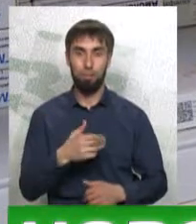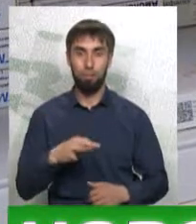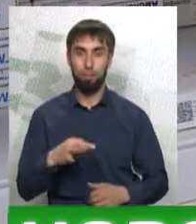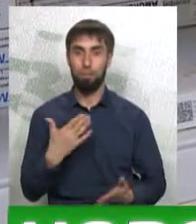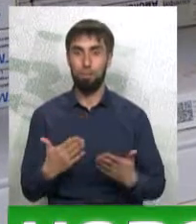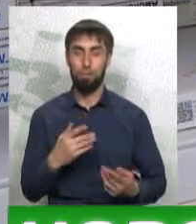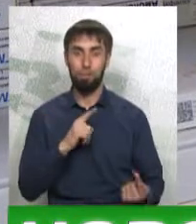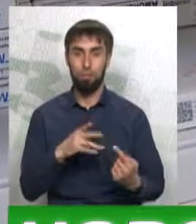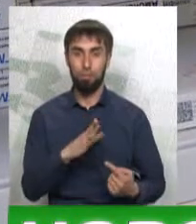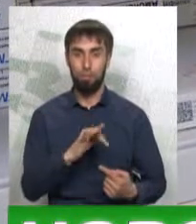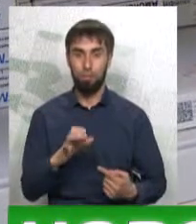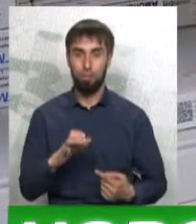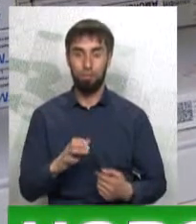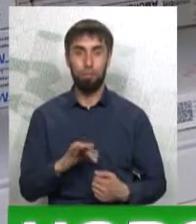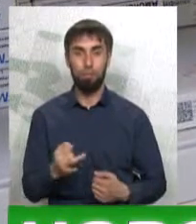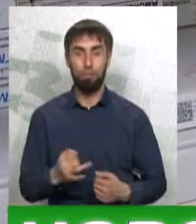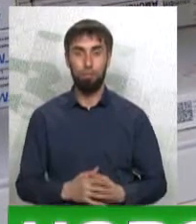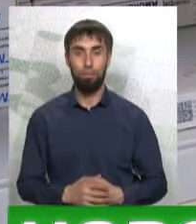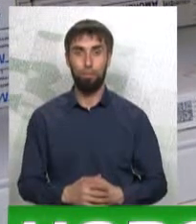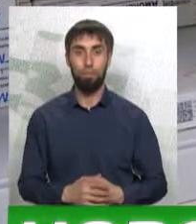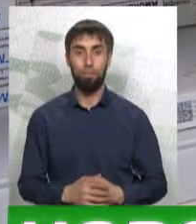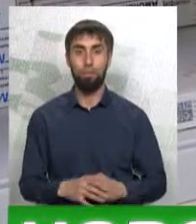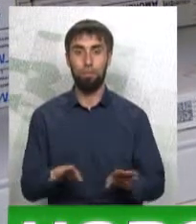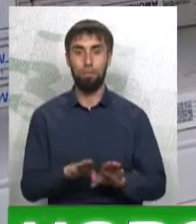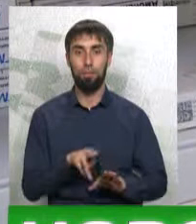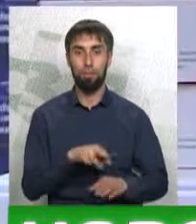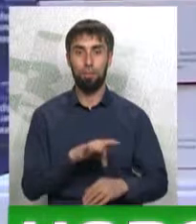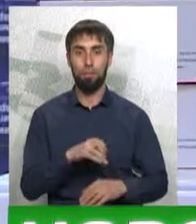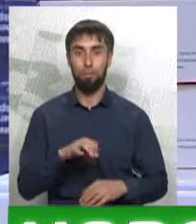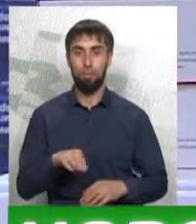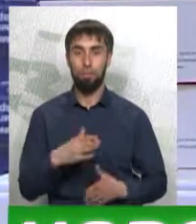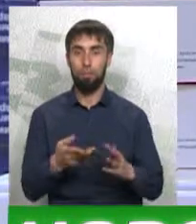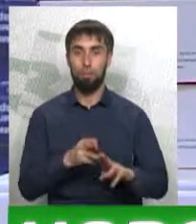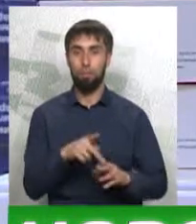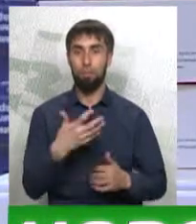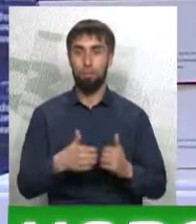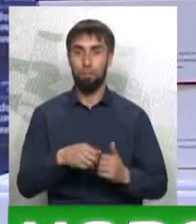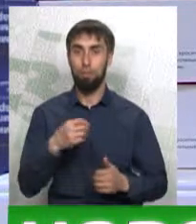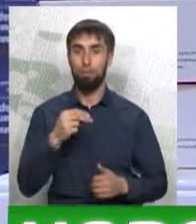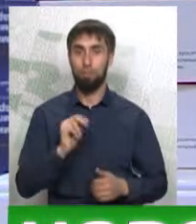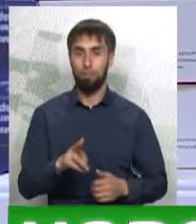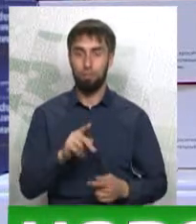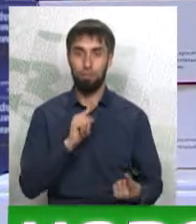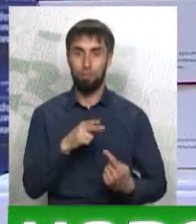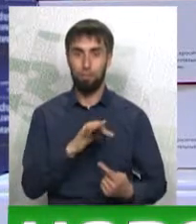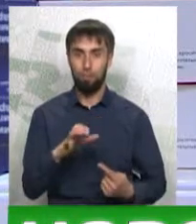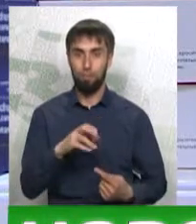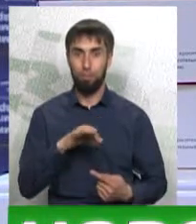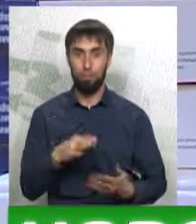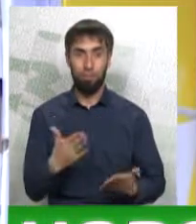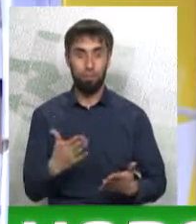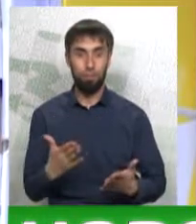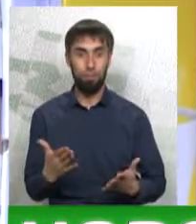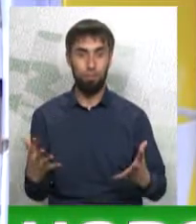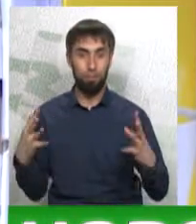только противовирусные и такие препараты. Это средний чек за одни только противовирусные препараты. Если